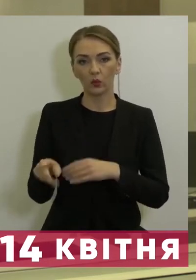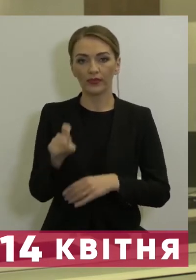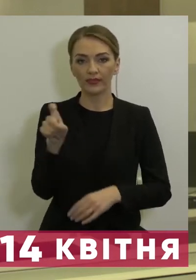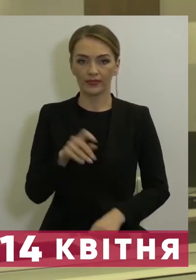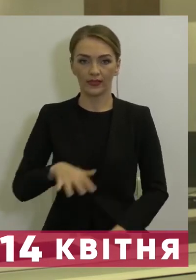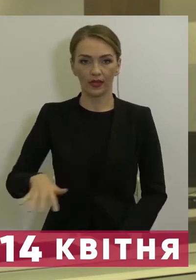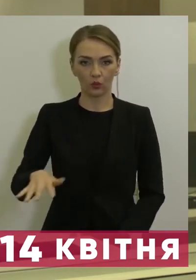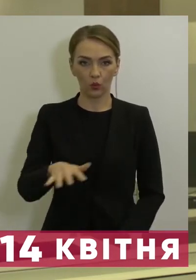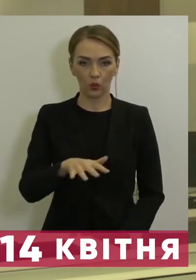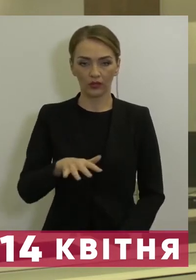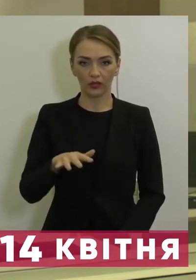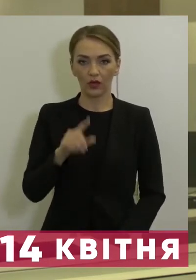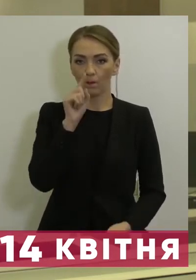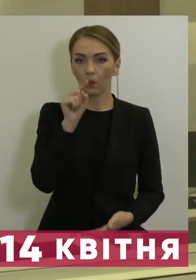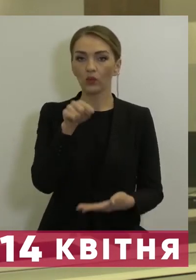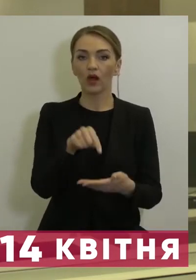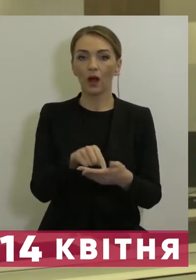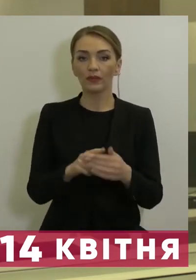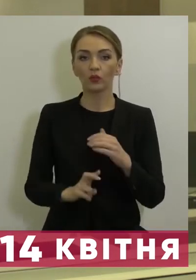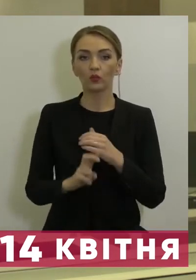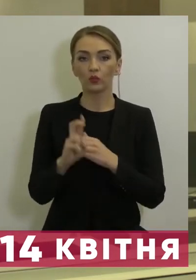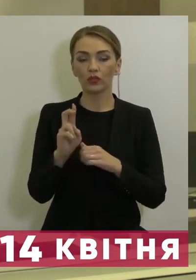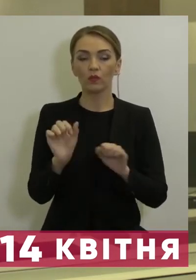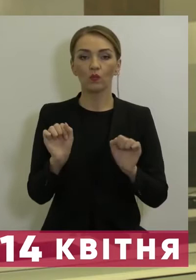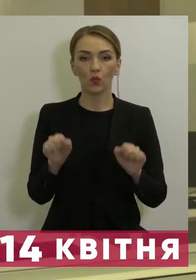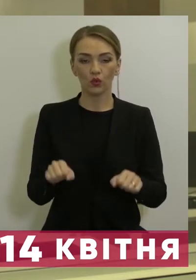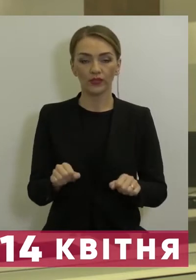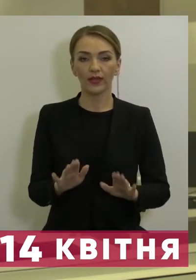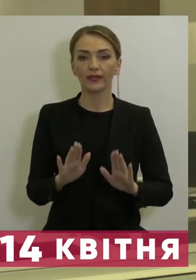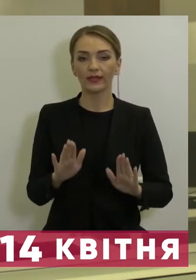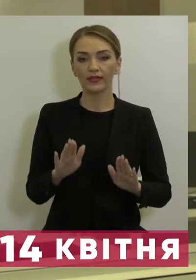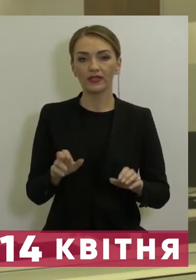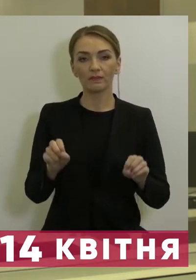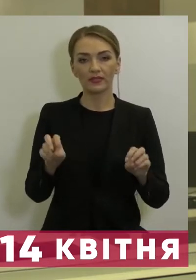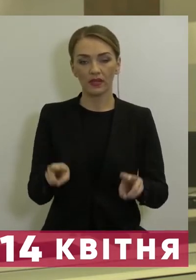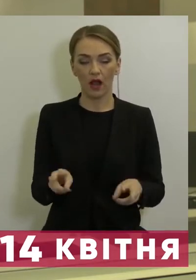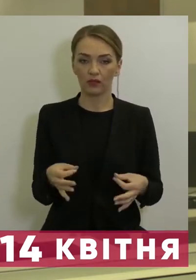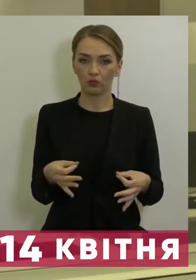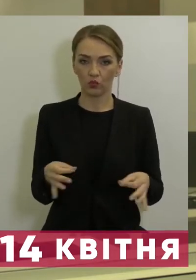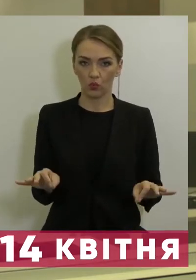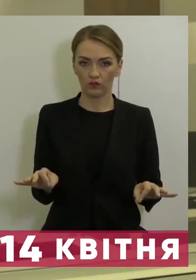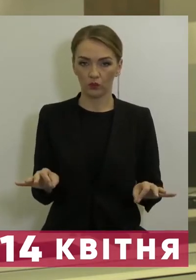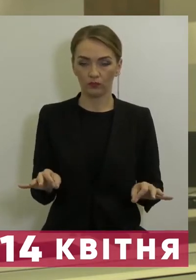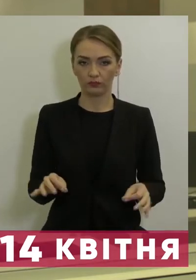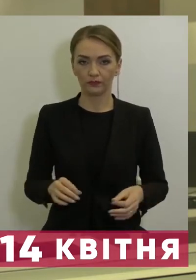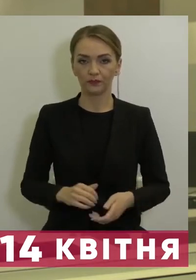з території. Потрапити туди можна тільки за спеціальним дозволом.